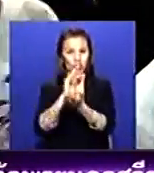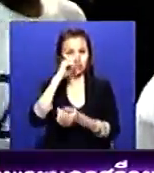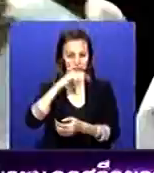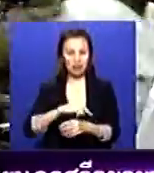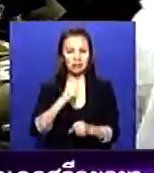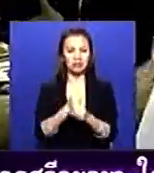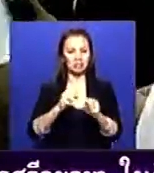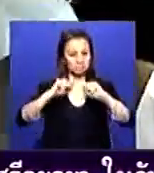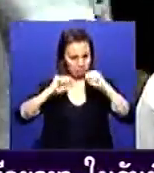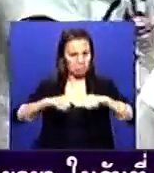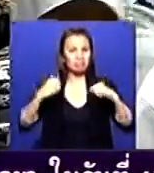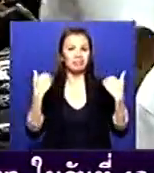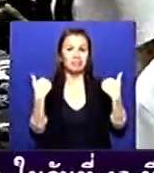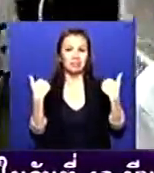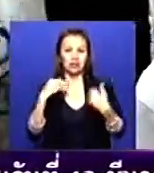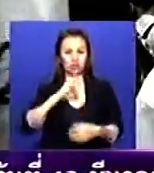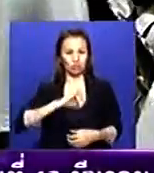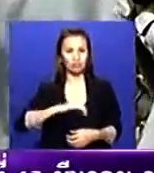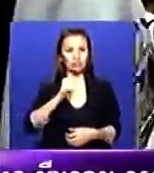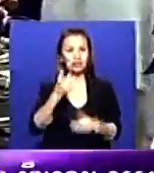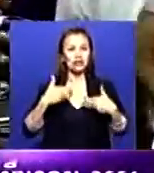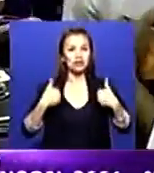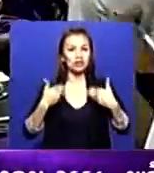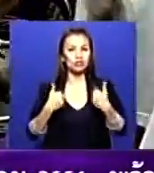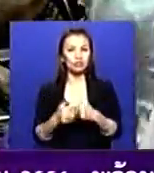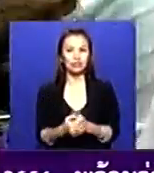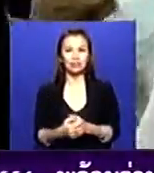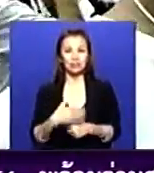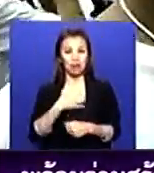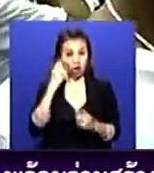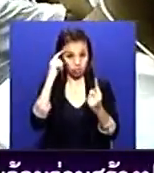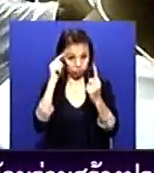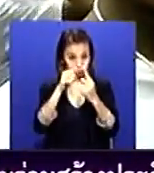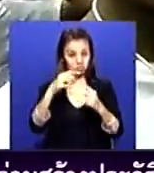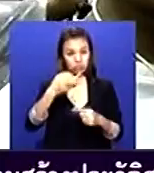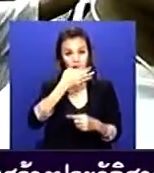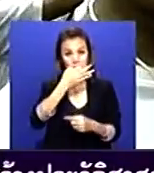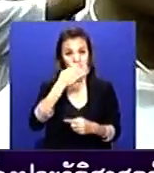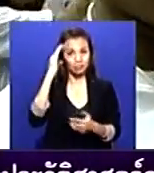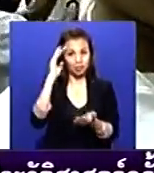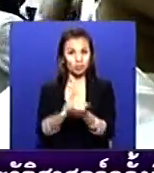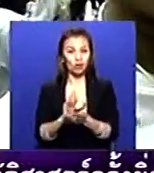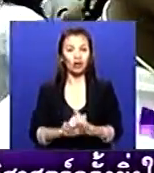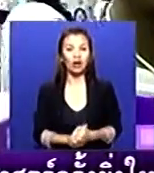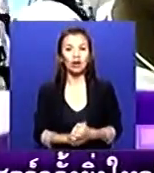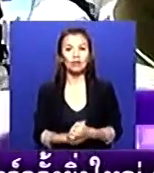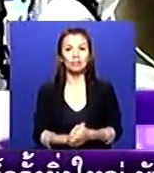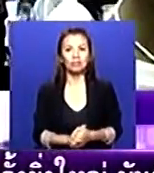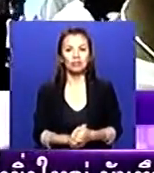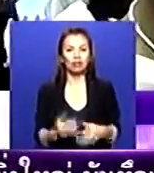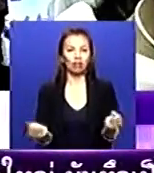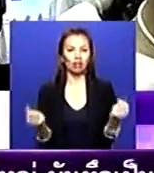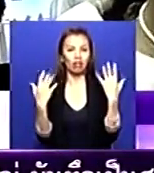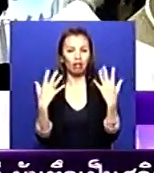ขนาดนี้แล้วรู้สึกดีมากเลยสนุก แล้วหนูอยากเป็นตำรวจไหม ก็อยากเป็นครับ ร่างกายอ่อนแอ